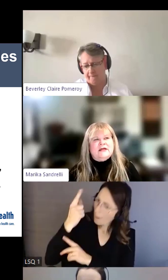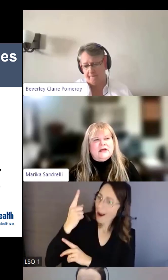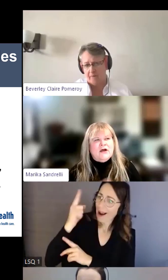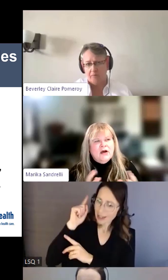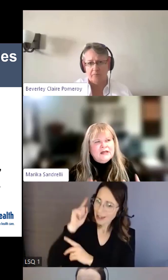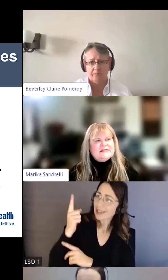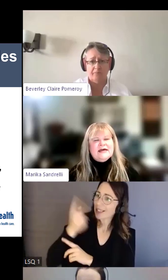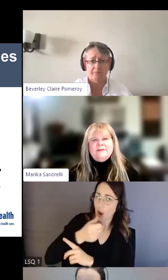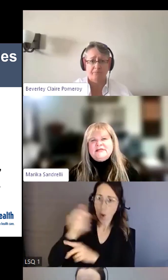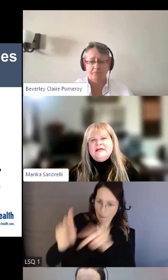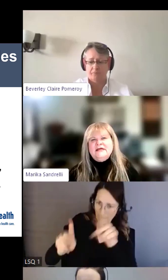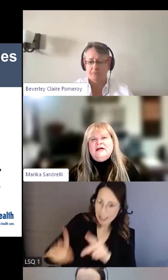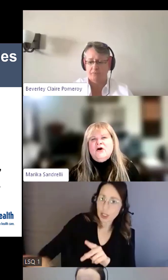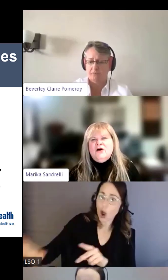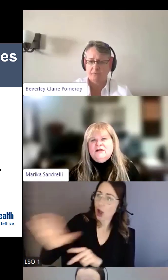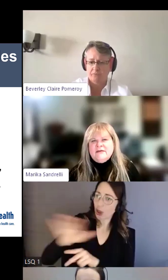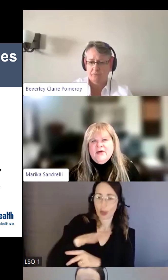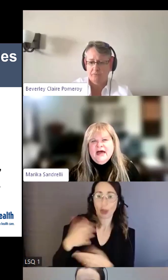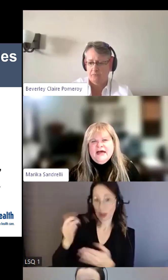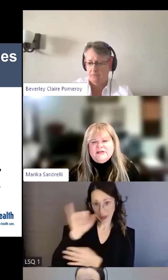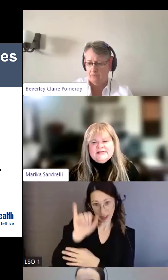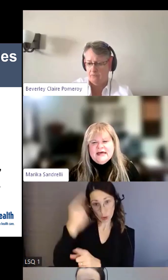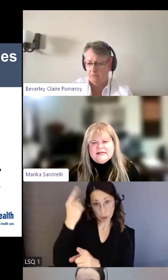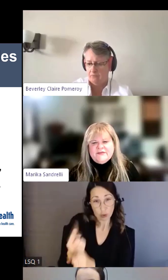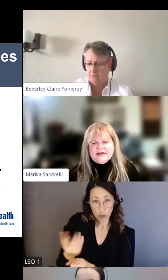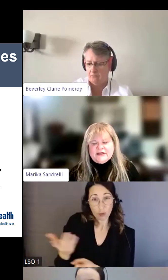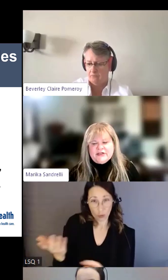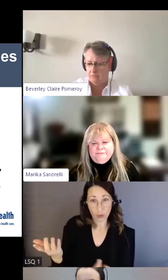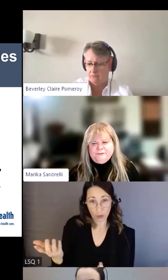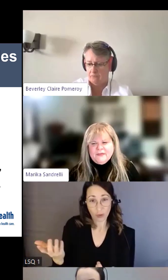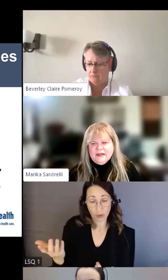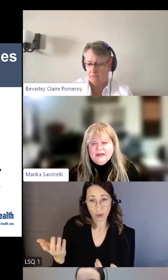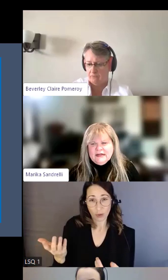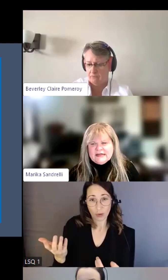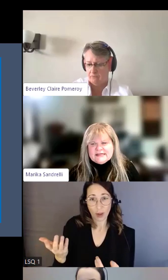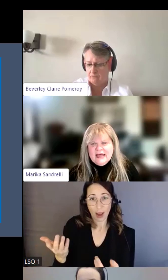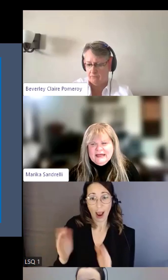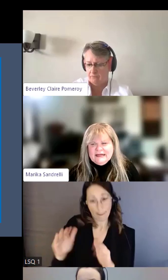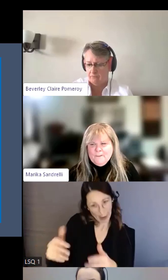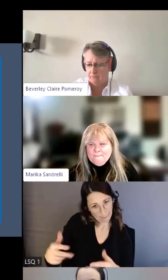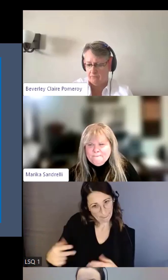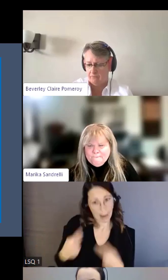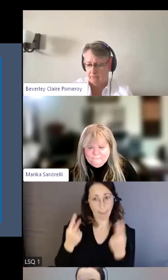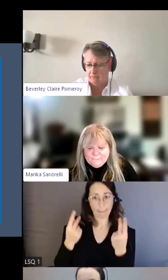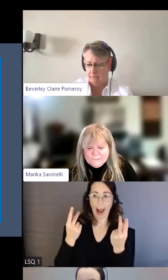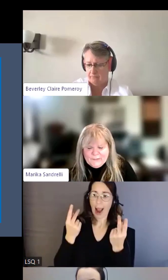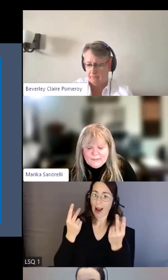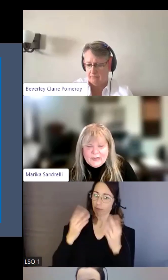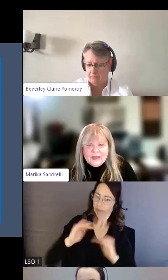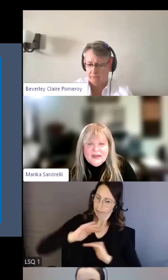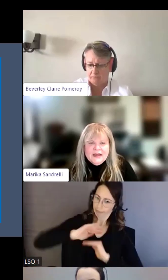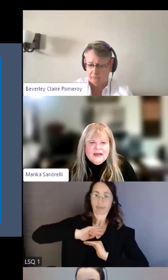qui permet donc d'avoir de la satisfaction au niveau donc de la compassion.